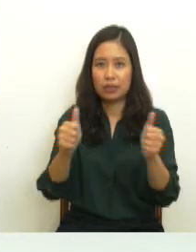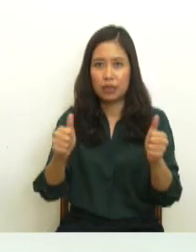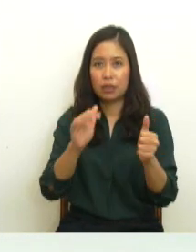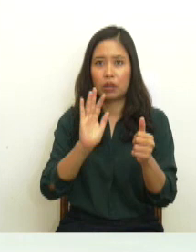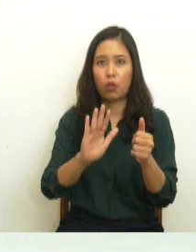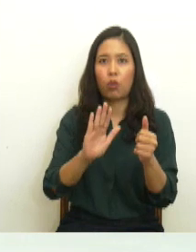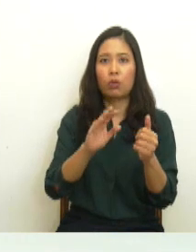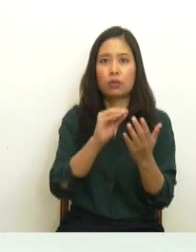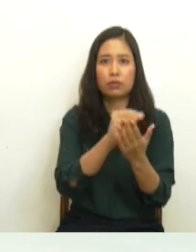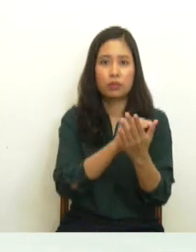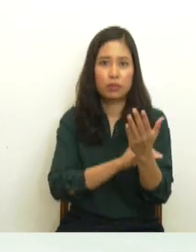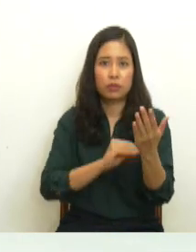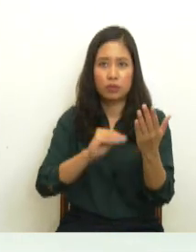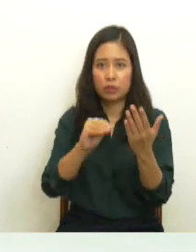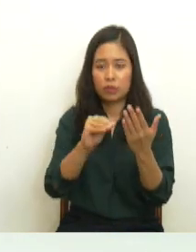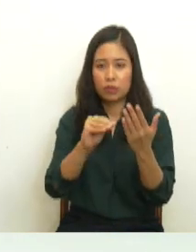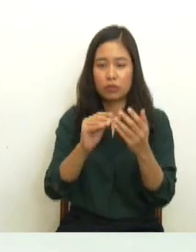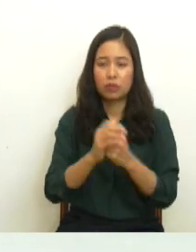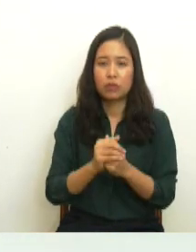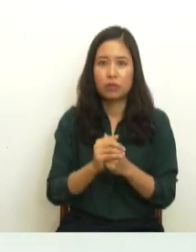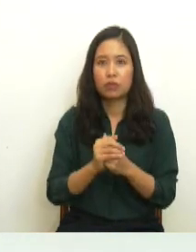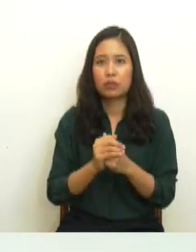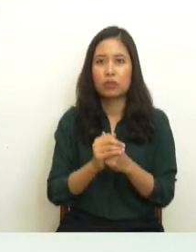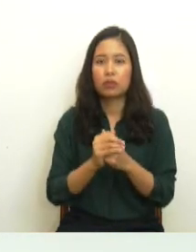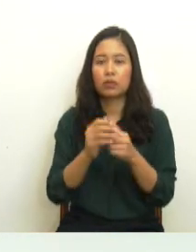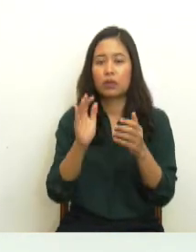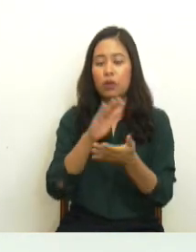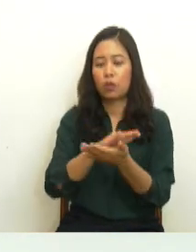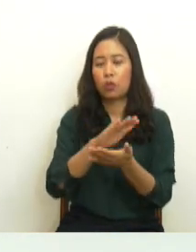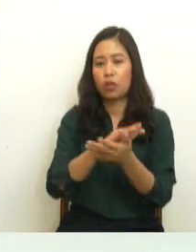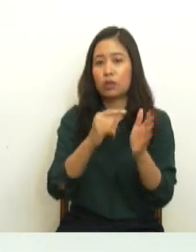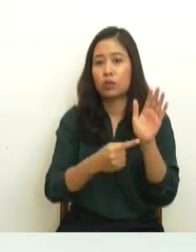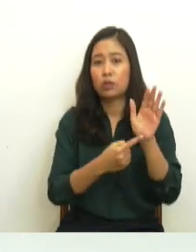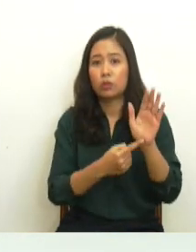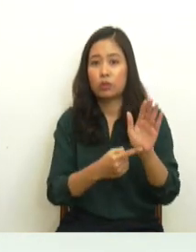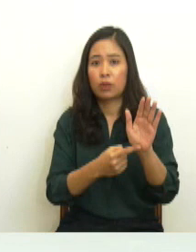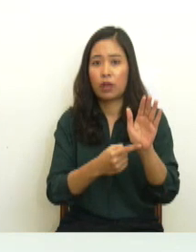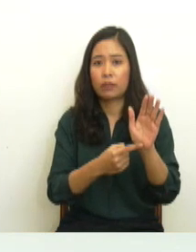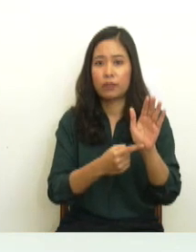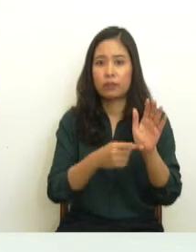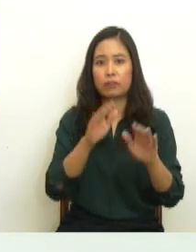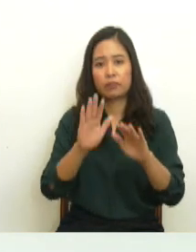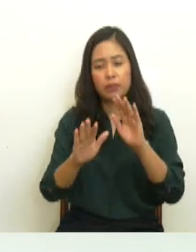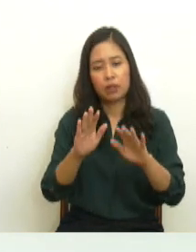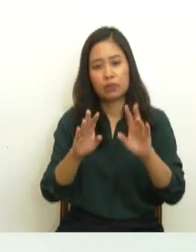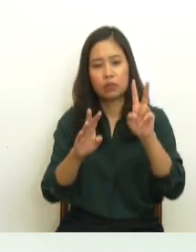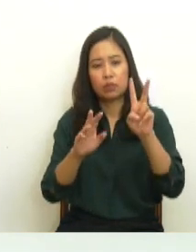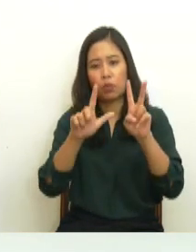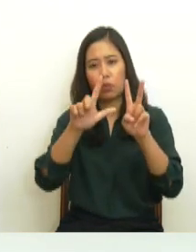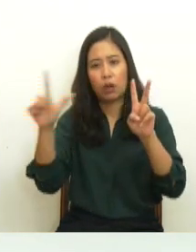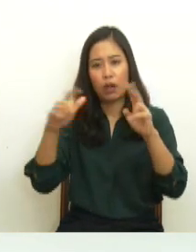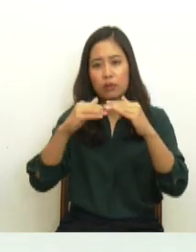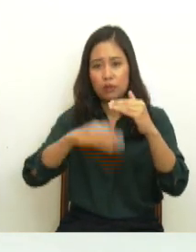ในขณะเดียวกันถ้าจะท่านจะเสนอโรงเรียนดีสี่มุมเมืองเข้าไปโรงเรียนต้นแบบที่จะขอเงินไม่เกิน 2ล้านท่านต้องทำโปรเจค